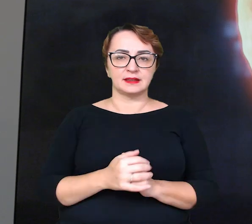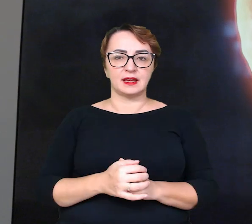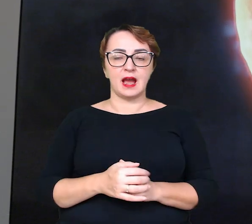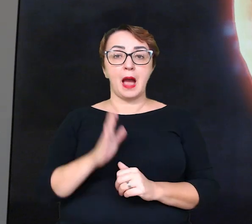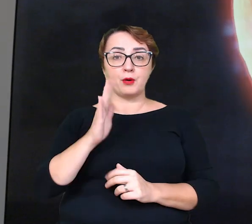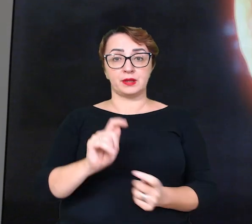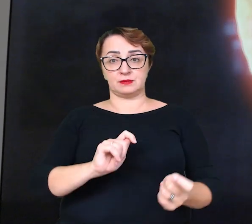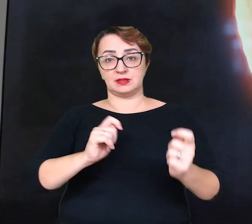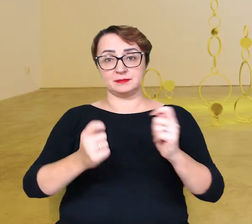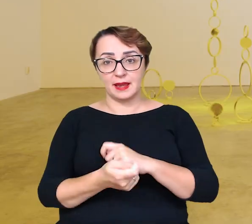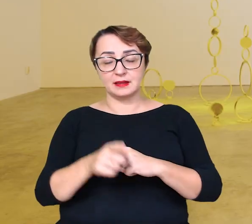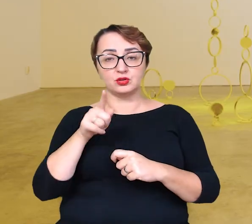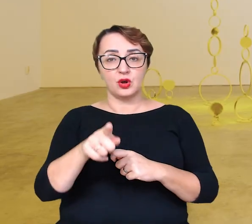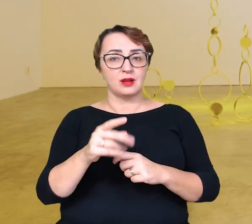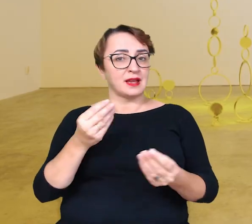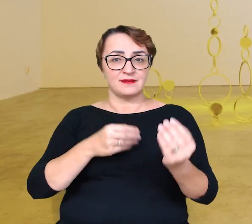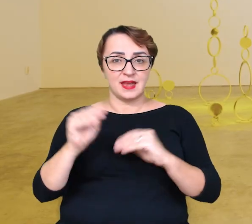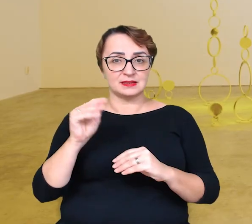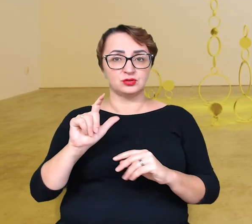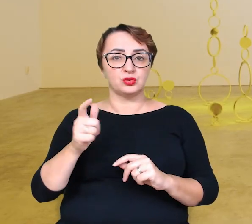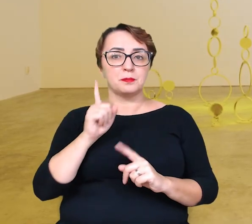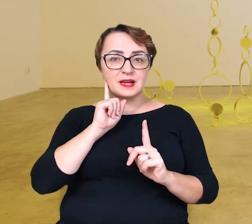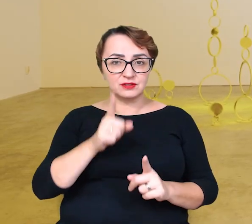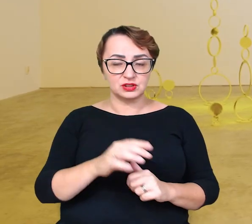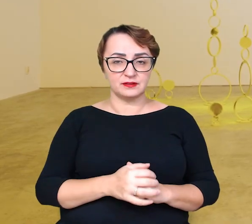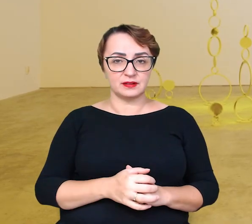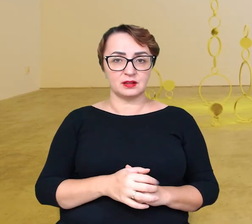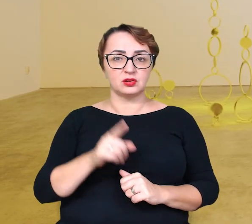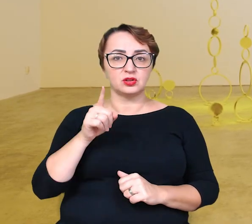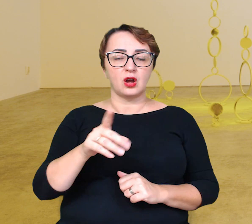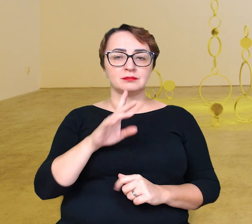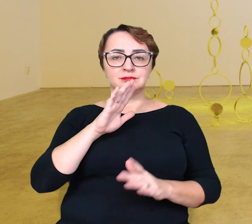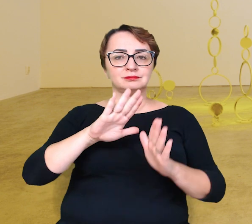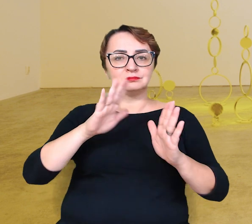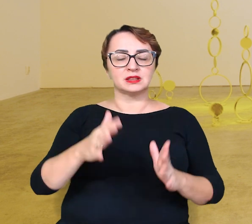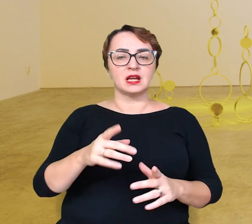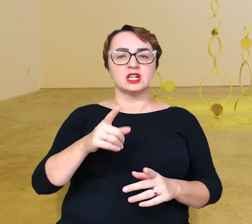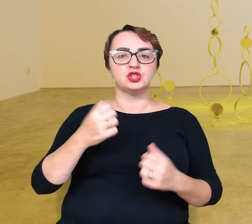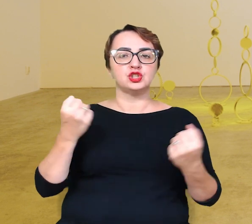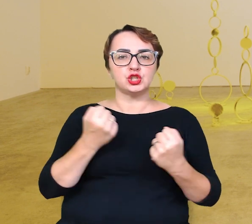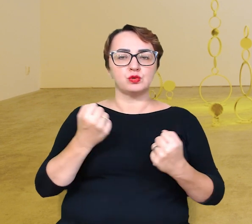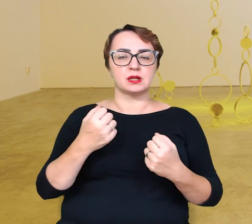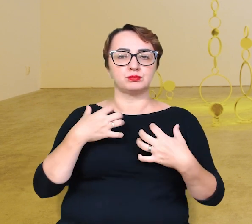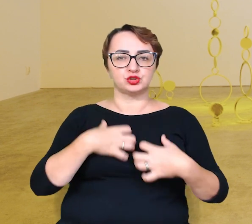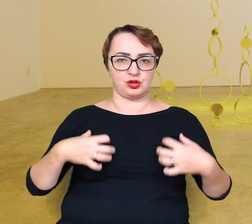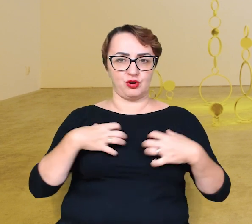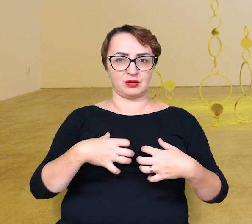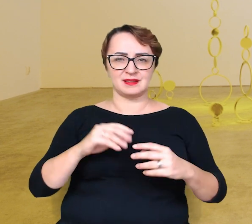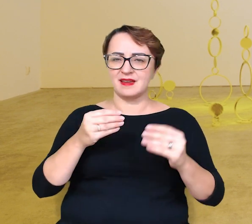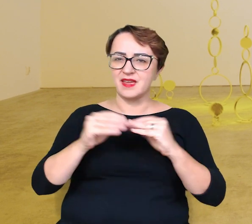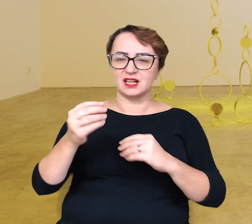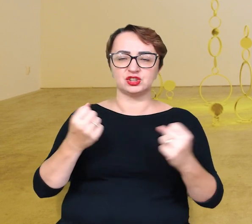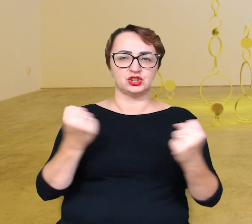tym, czym chyba jest najbardziej i naprawdę, czyli tym upostaciowieniem sił przyrody, tą najpotężniejszą siłą